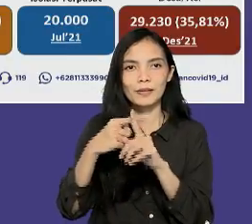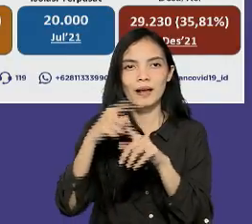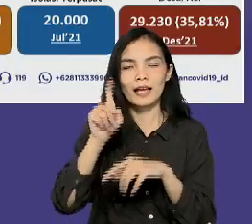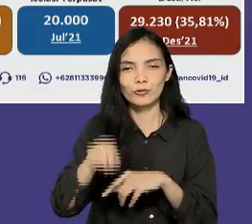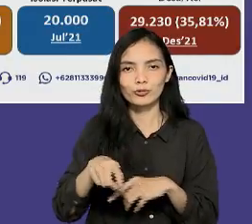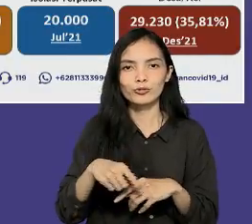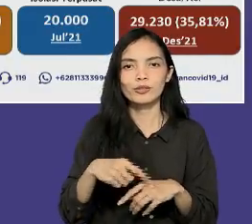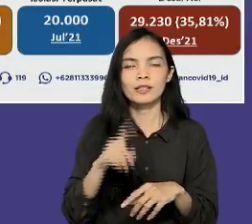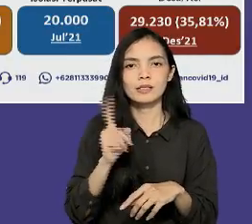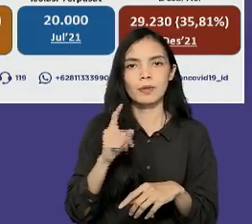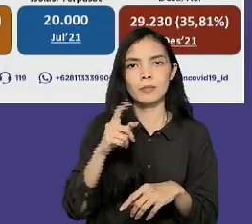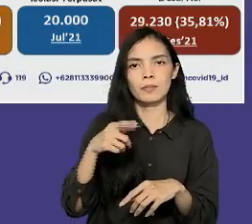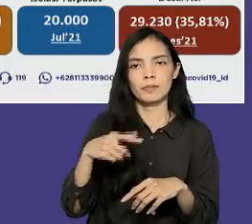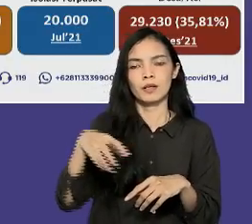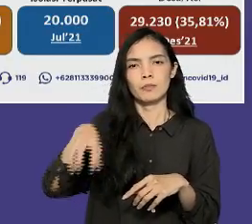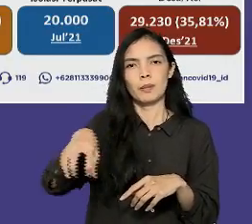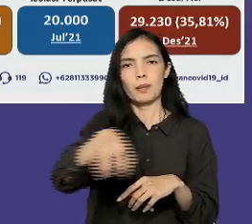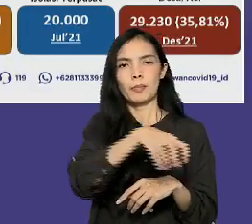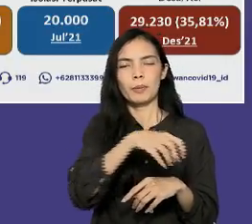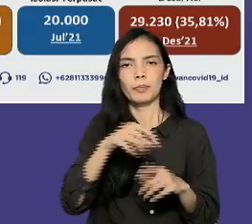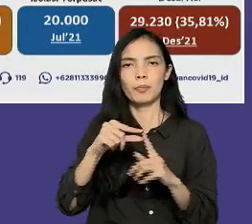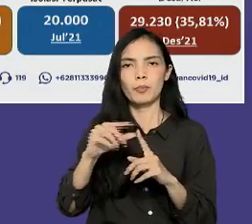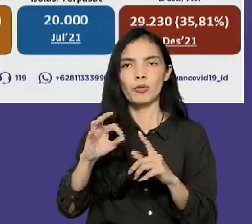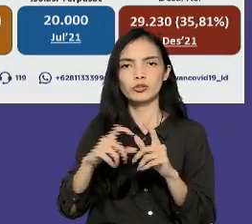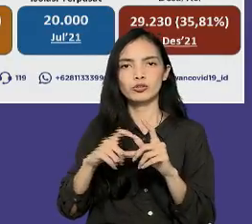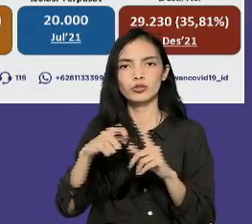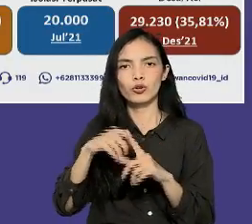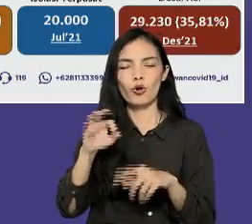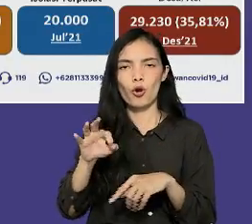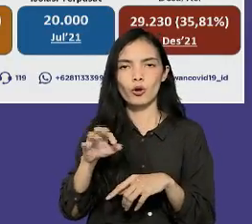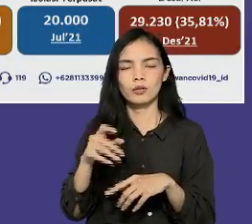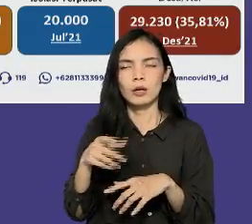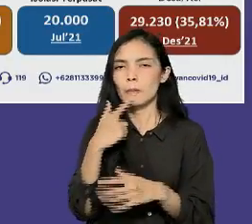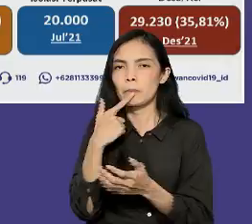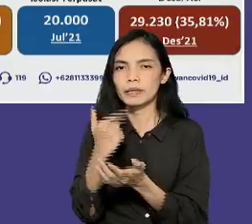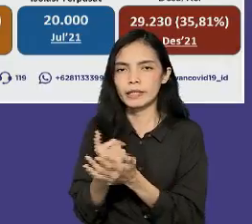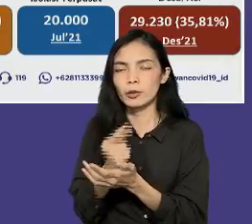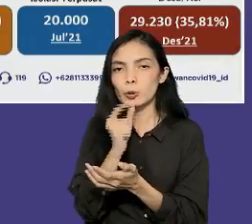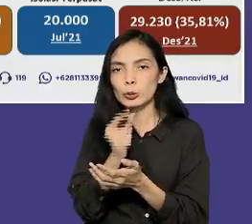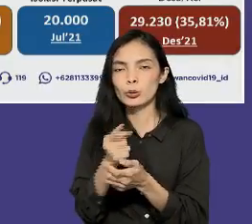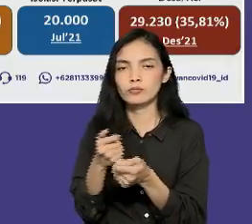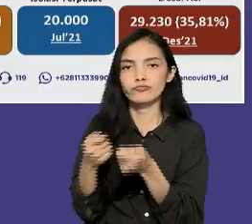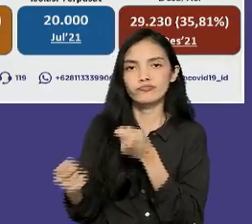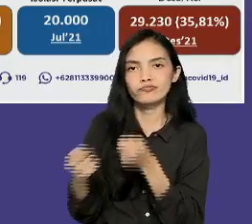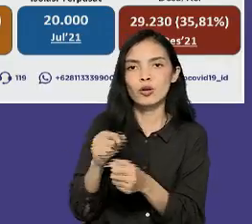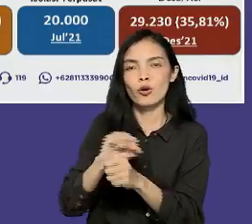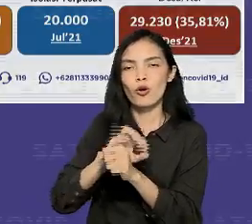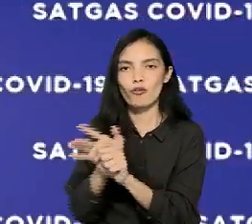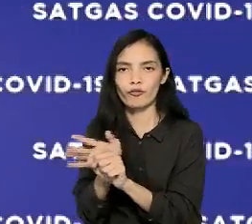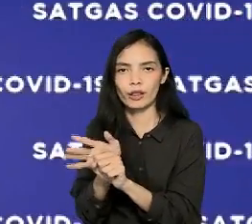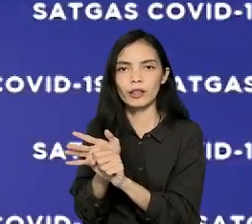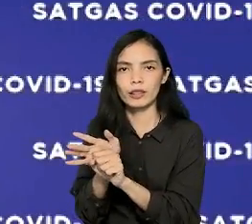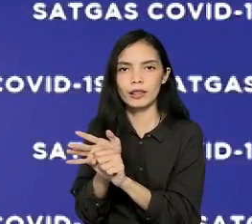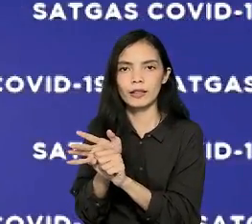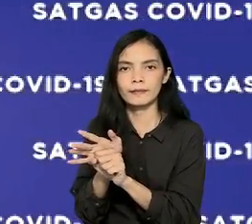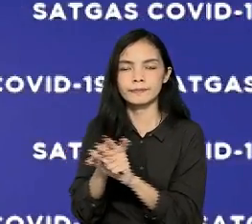ditingkatkan, mengingat posko merupakan garda terdepan di tingkat mikro dalam penanganan COVID-19.